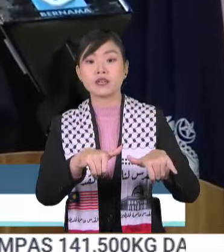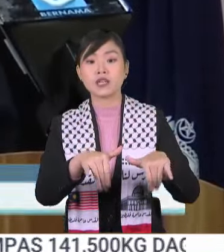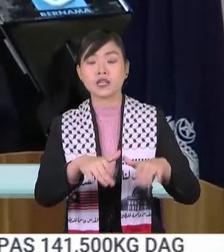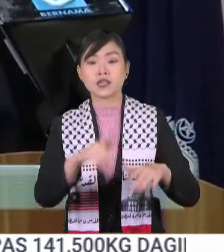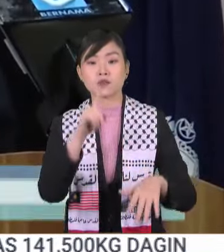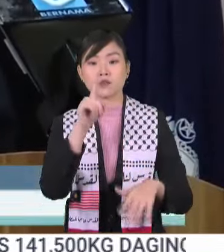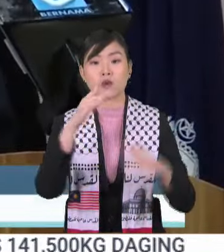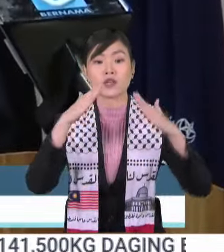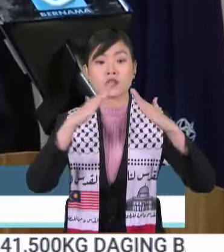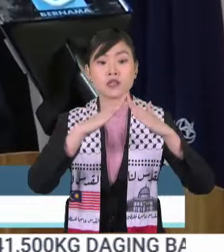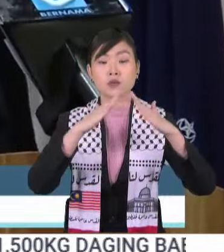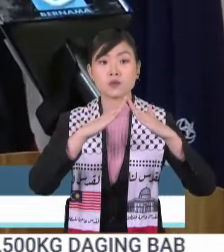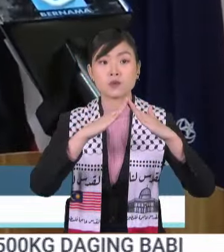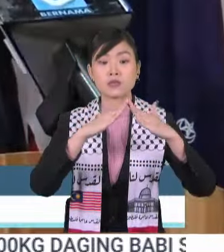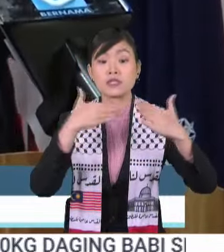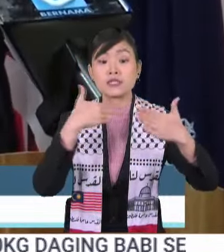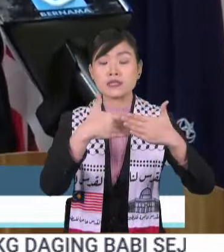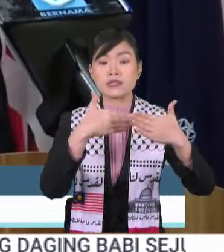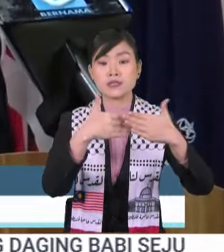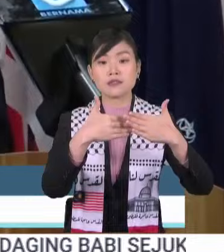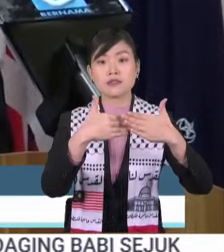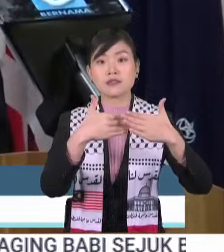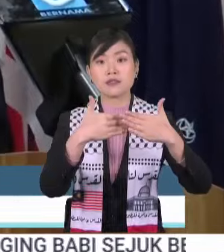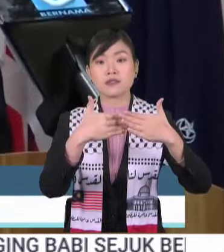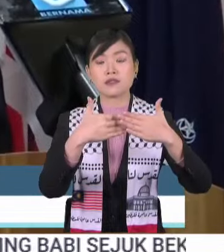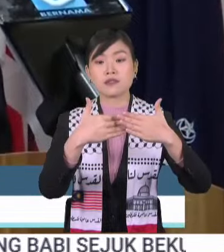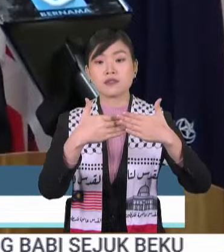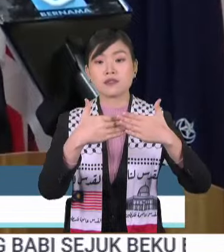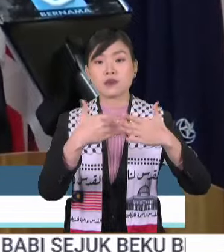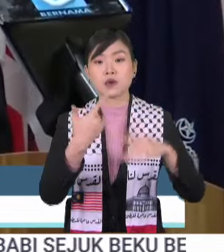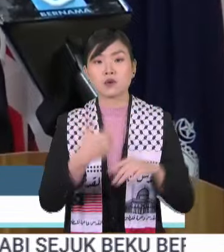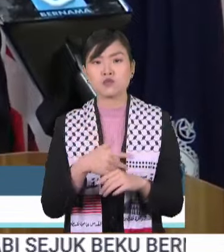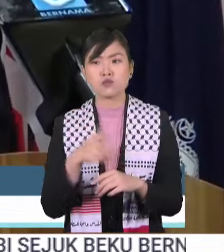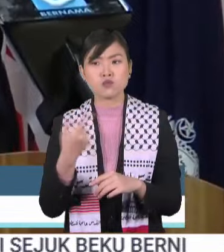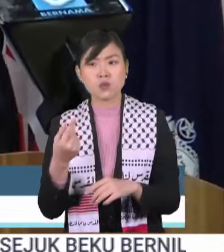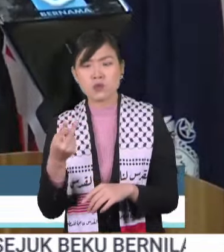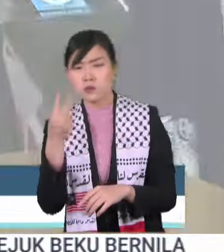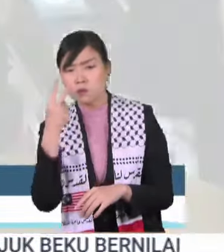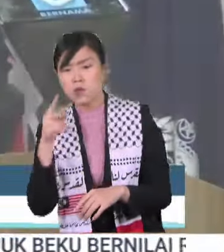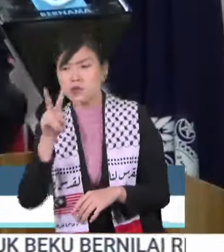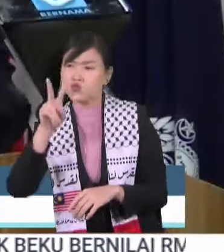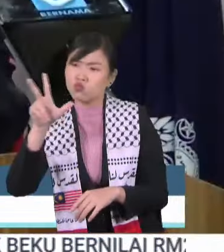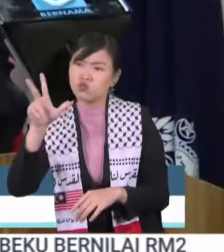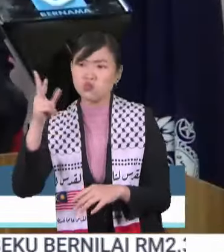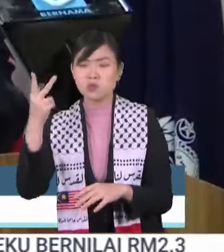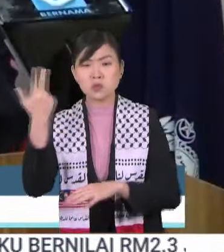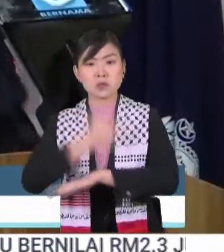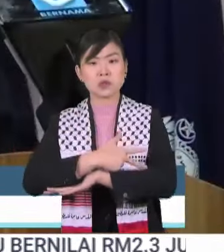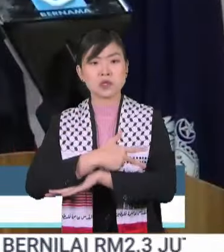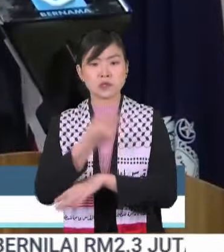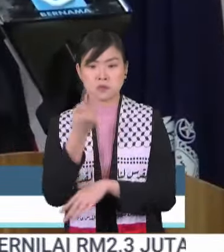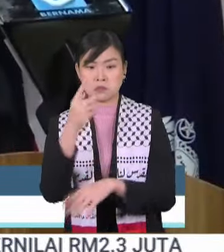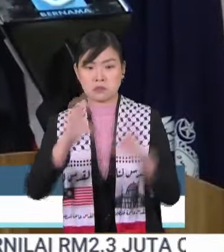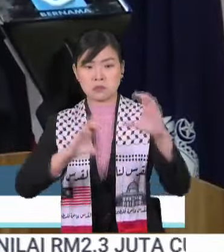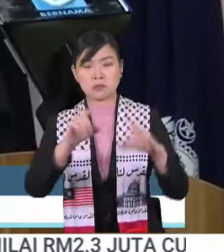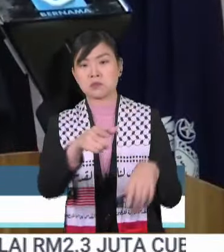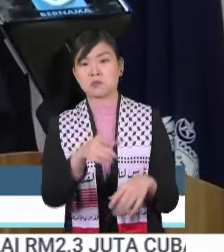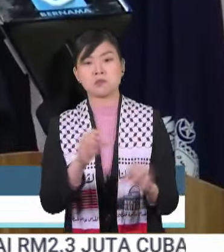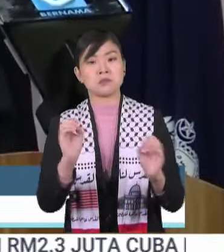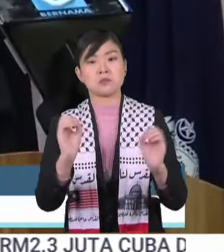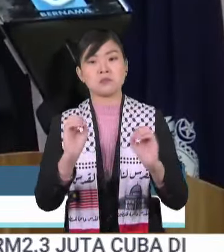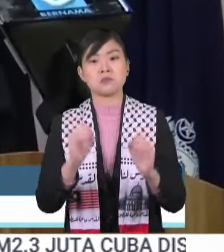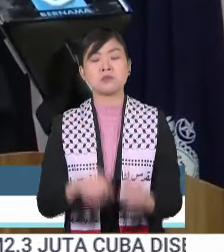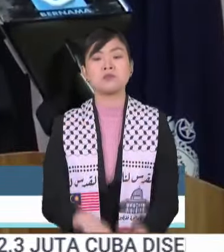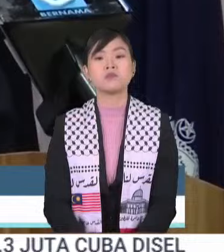sebuah homestay berdekatan dan dah du t hari kereta tu berada di sana kita dapat kesan kereta ni dan akhirnya kita